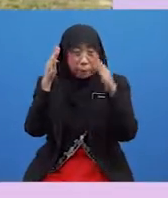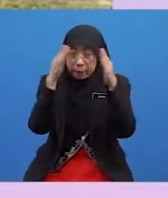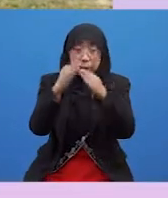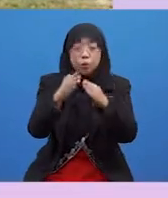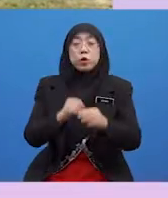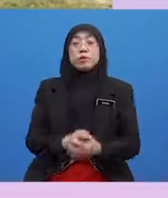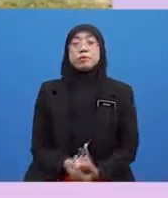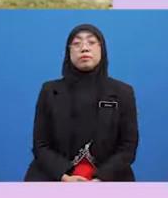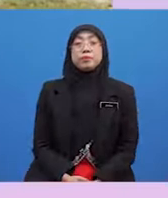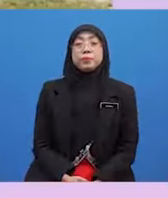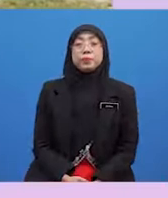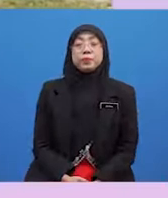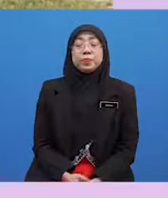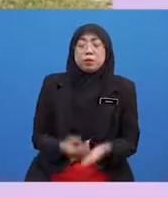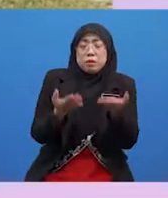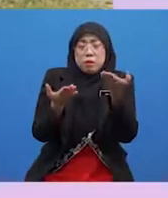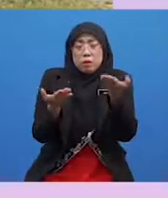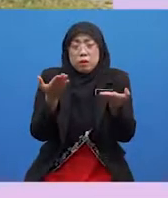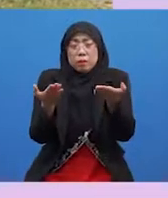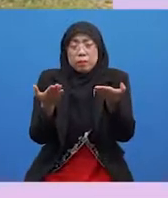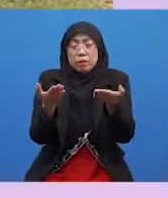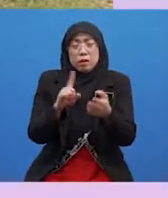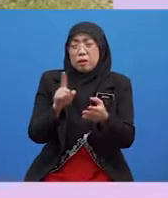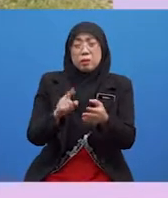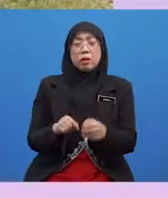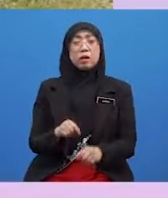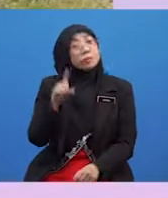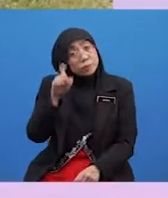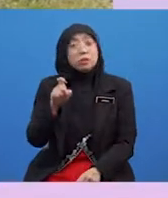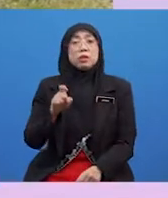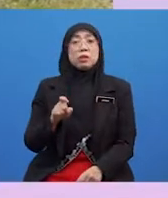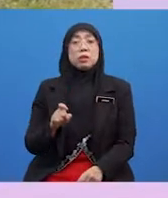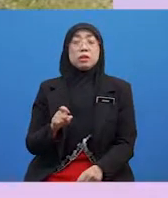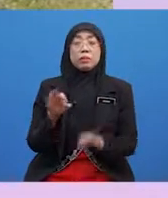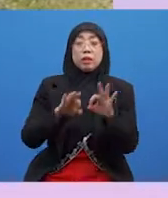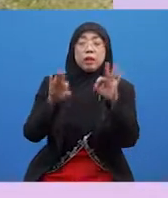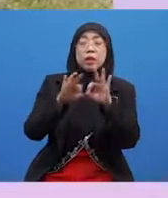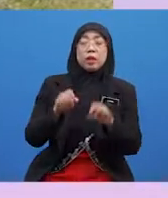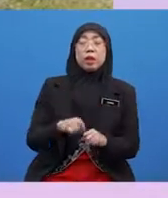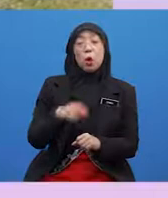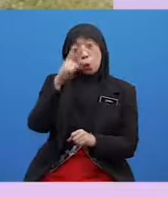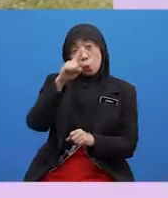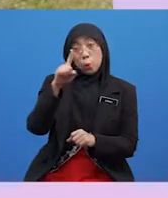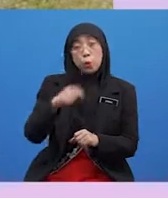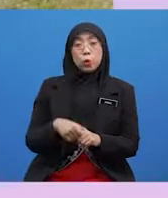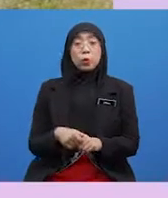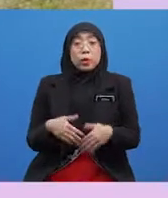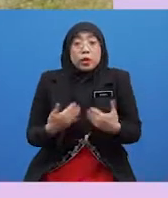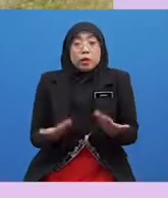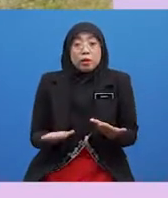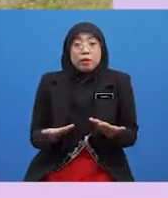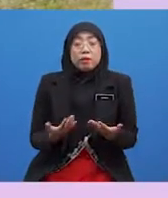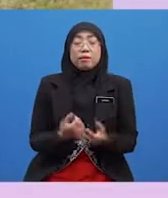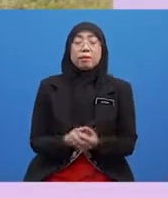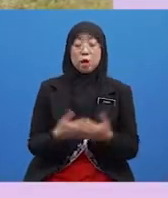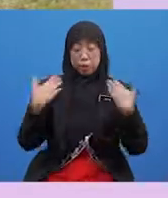penglihatan. Keseimbangan antara kedua-dua ini sangat penting untuk menjayakan sesuatu dalam sukan memanah,